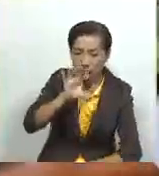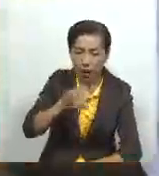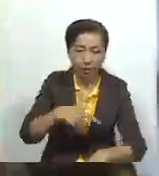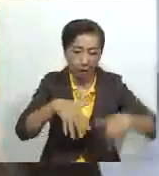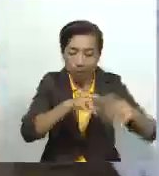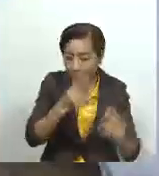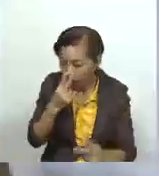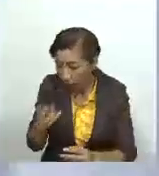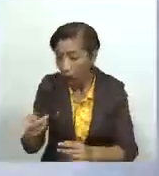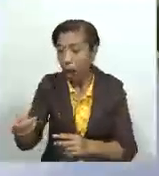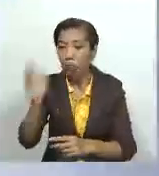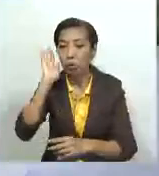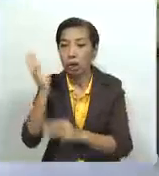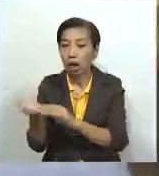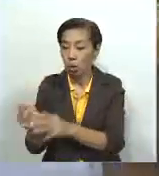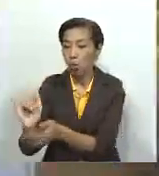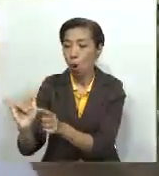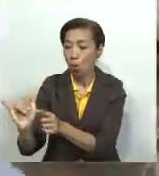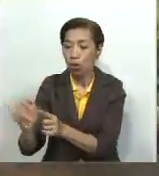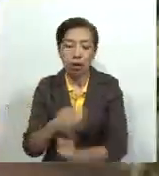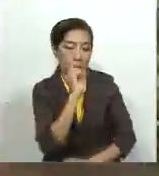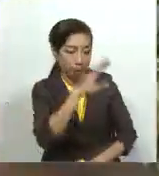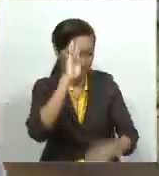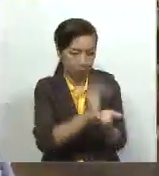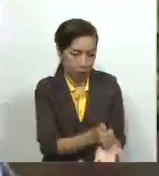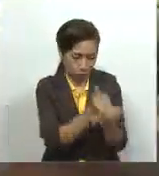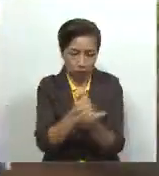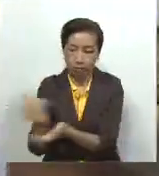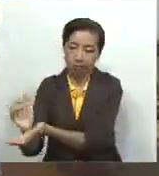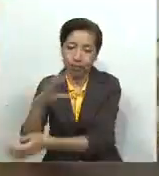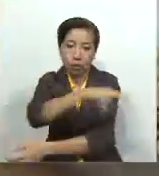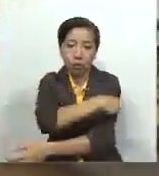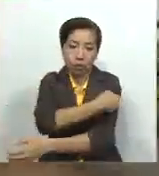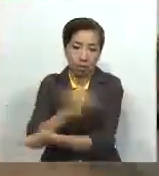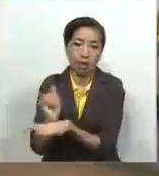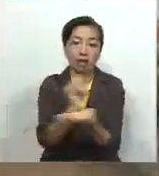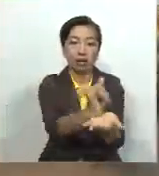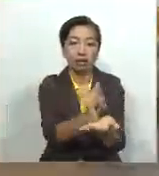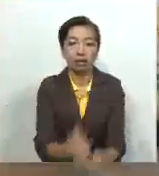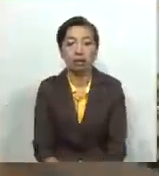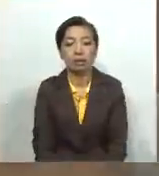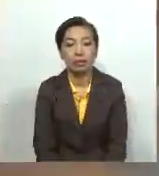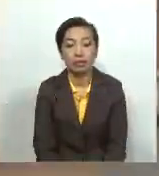อนอยู่จึงรีบลงมาแจ้งเจ้าหน้าที่ให้ขึ้นไปรับตัวเพื่อนำส่งโรงพยาบาลชุมแพค่ะ